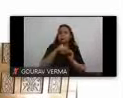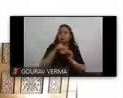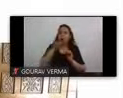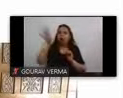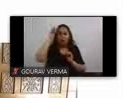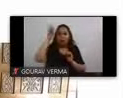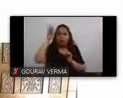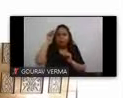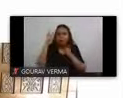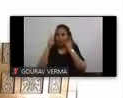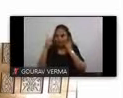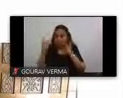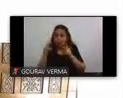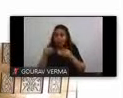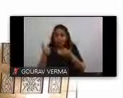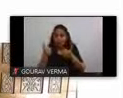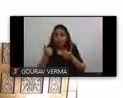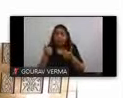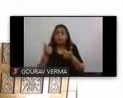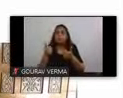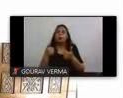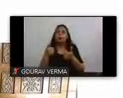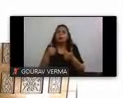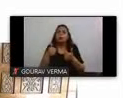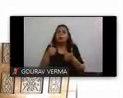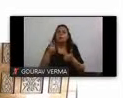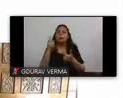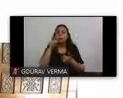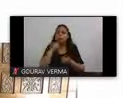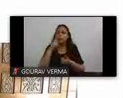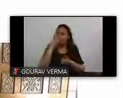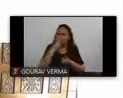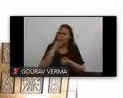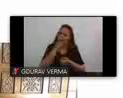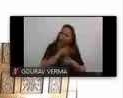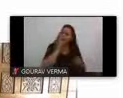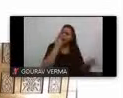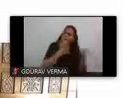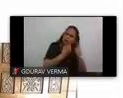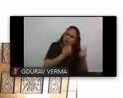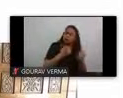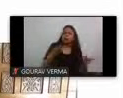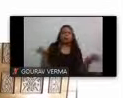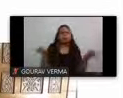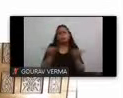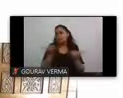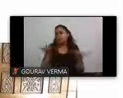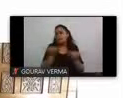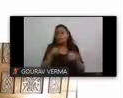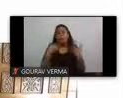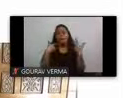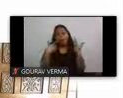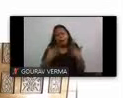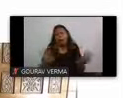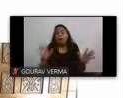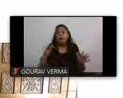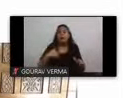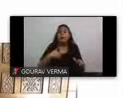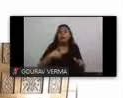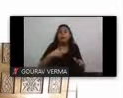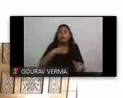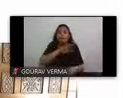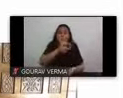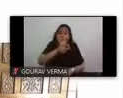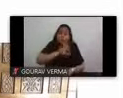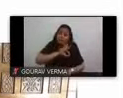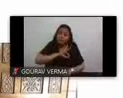सिवियर मल्टीपल डिसेबिलिटीज एंड डेफ ब्लाइंडनेस. जितना प्रेजेंटेशन ऑफ उनका फेवरेट टॉय, ये उसको दूर में, कितनी दूर में वो देख